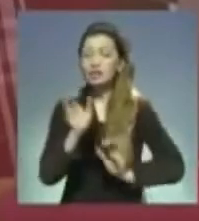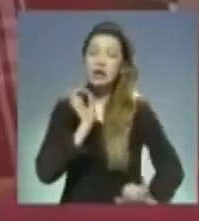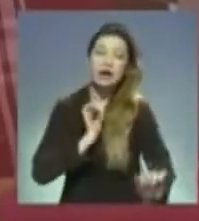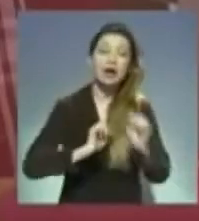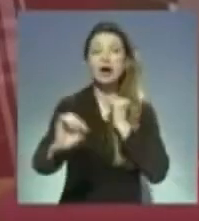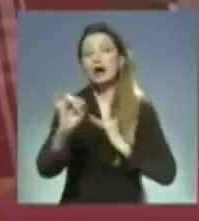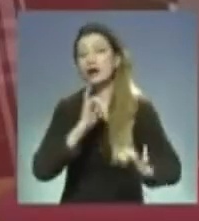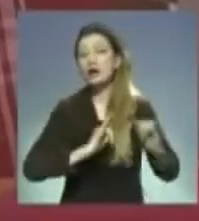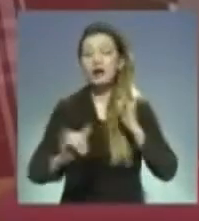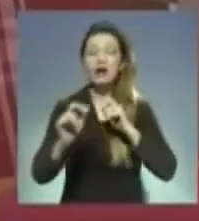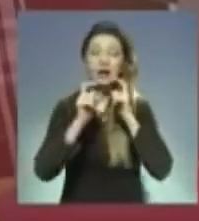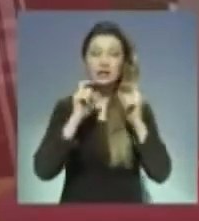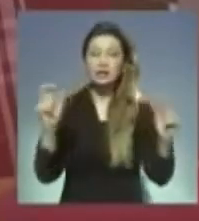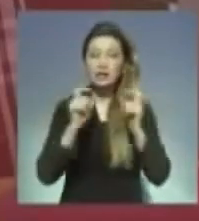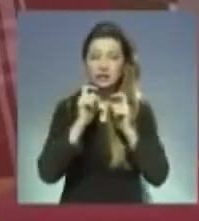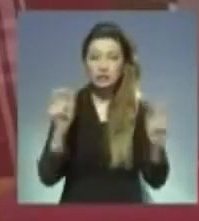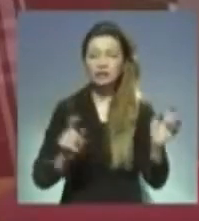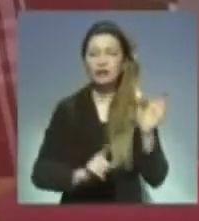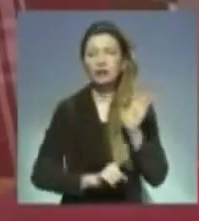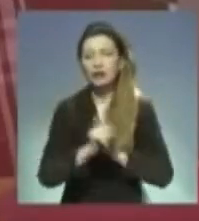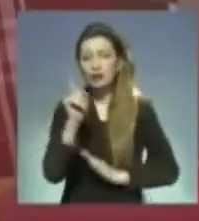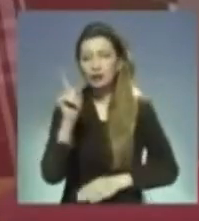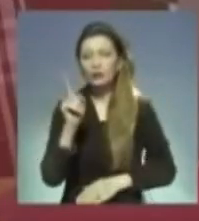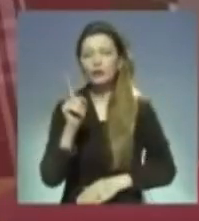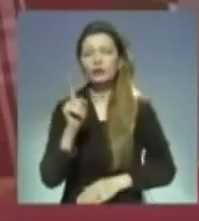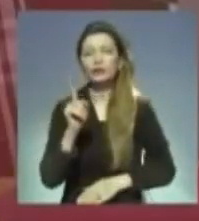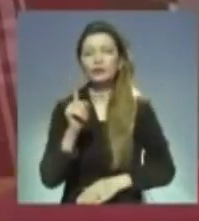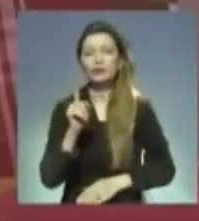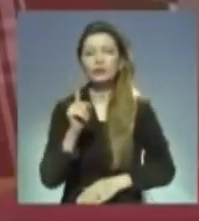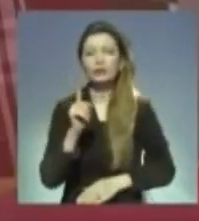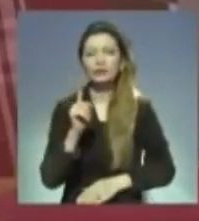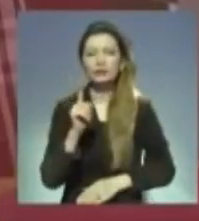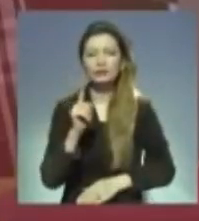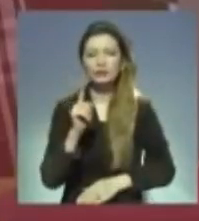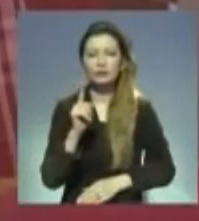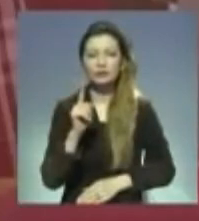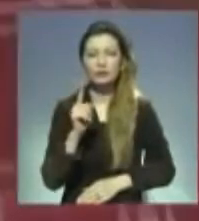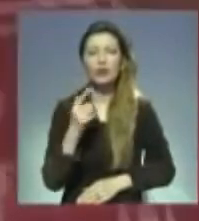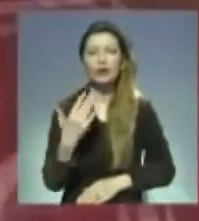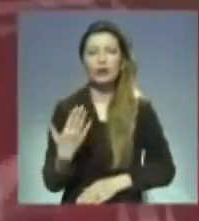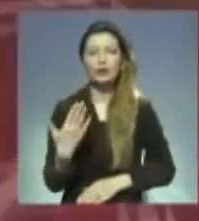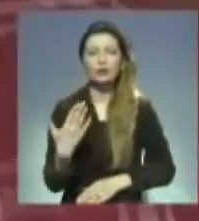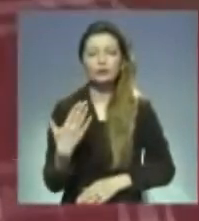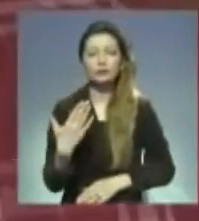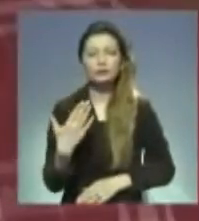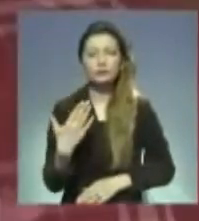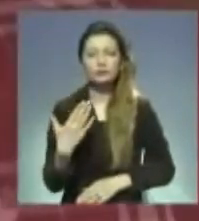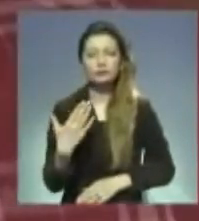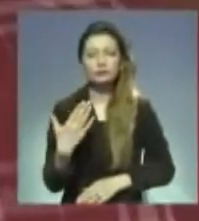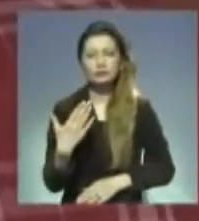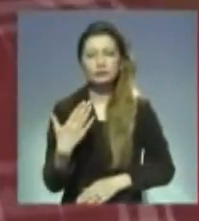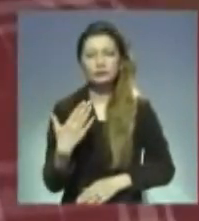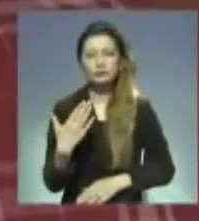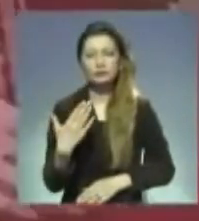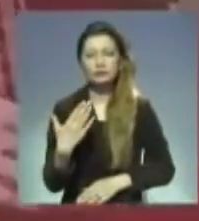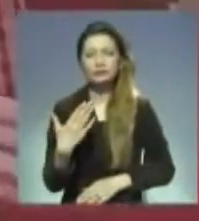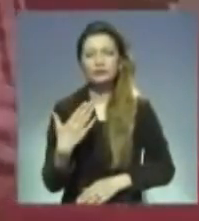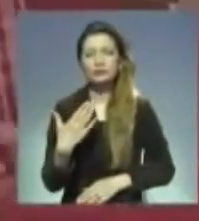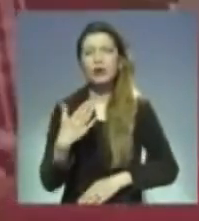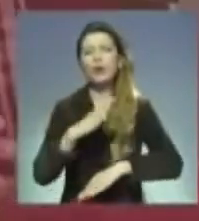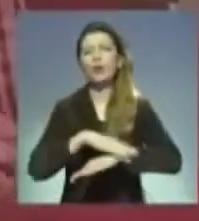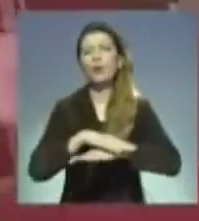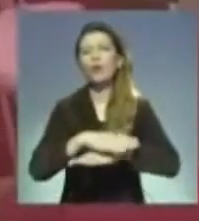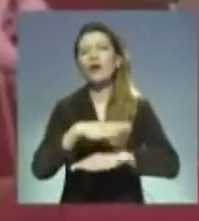отталкиваюсь, начинаю кричать. Он меня зажимает рукой и придавливает просто к сиденью.